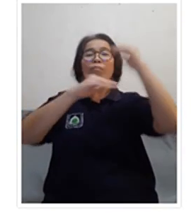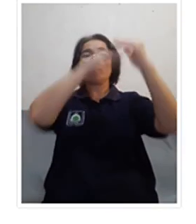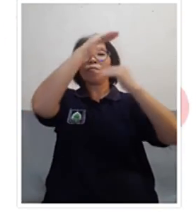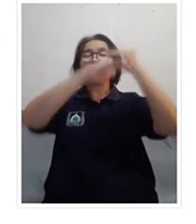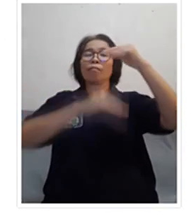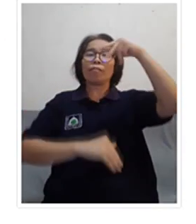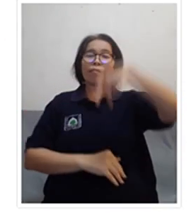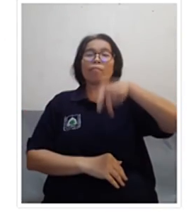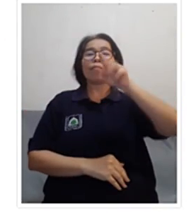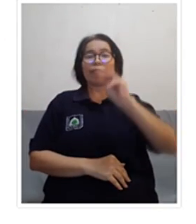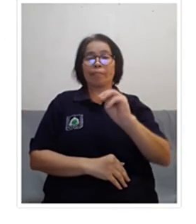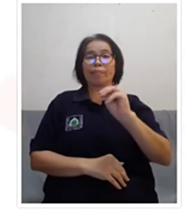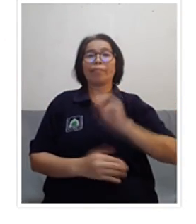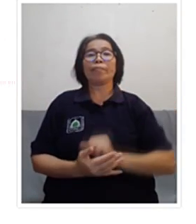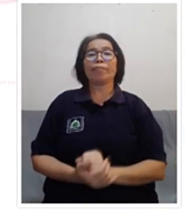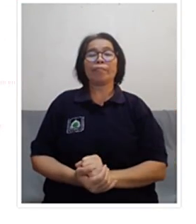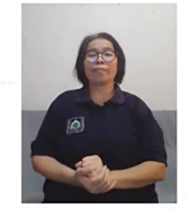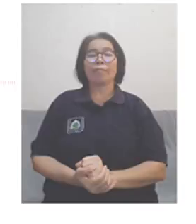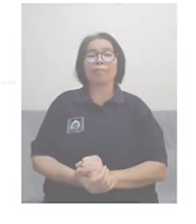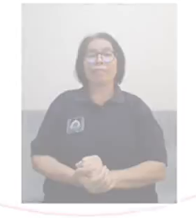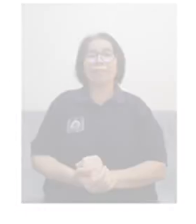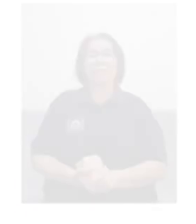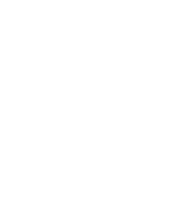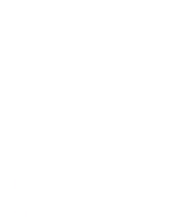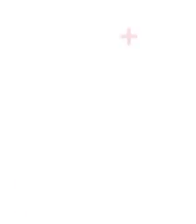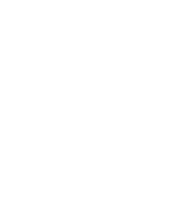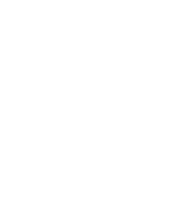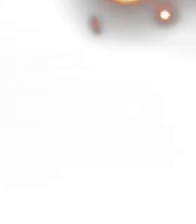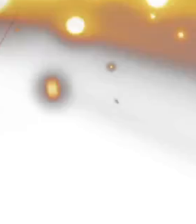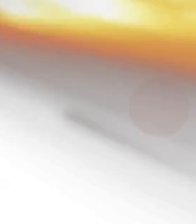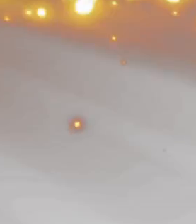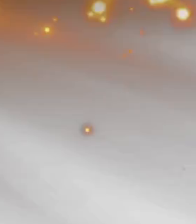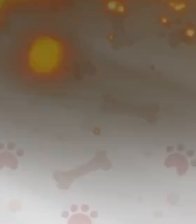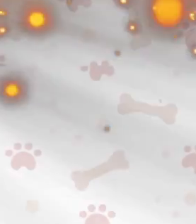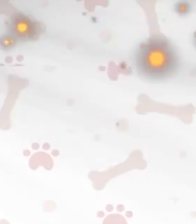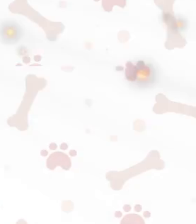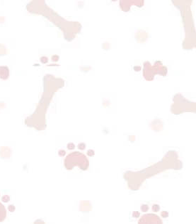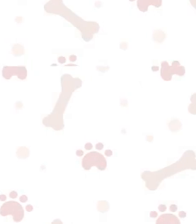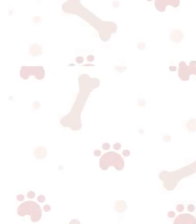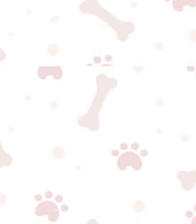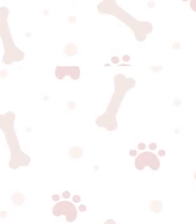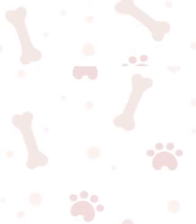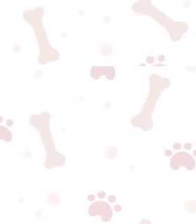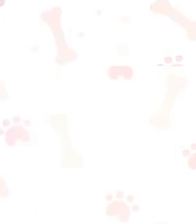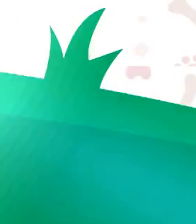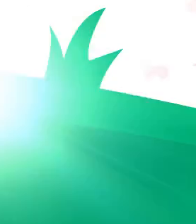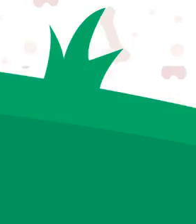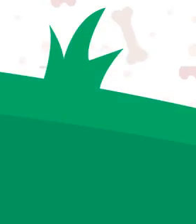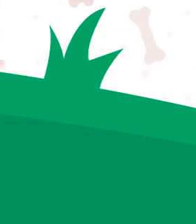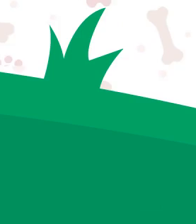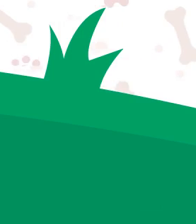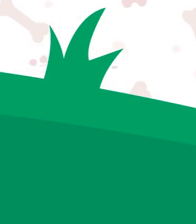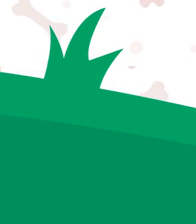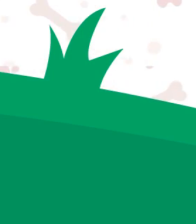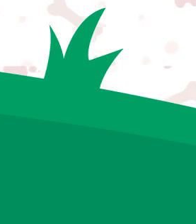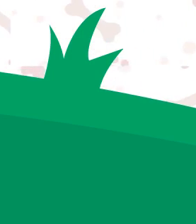กระทรวงการพัฒนาสังคมและความมั่นคงของมนุษย์บริษัทคิตตี้แลบประเทศไทยจำกัดผู้จัดจำหน่ายอาหารสุนั